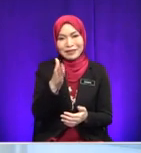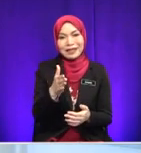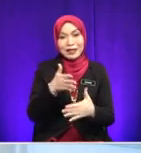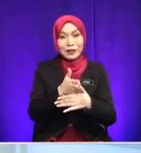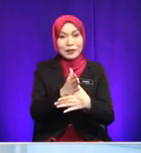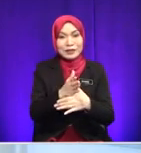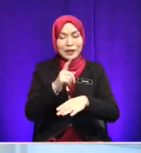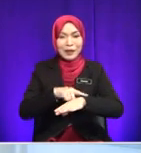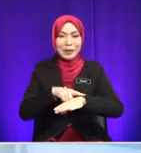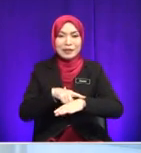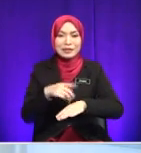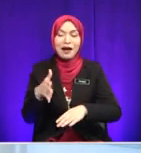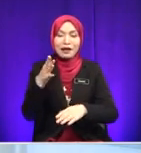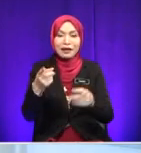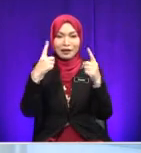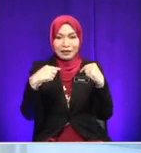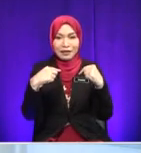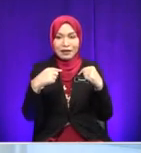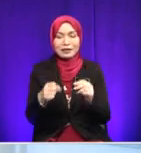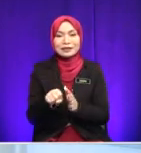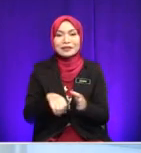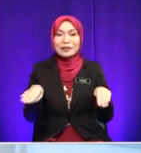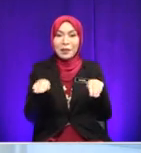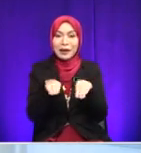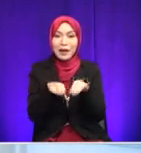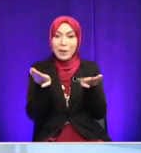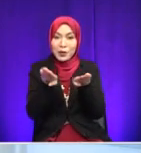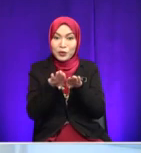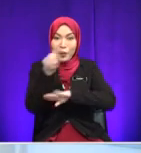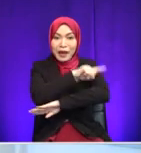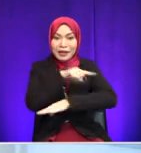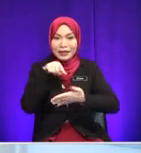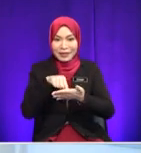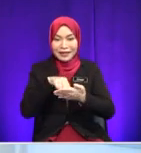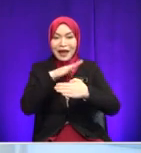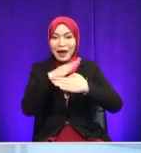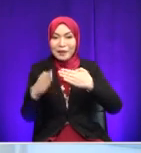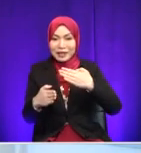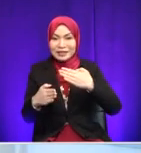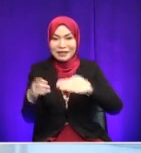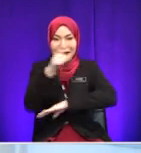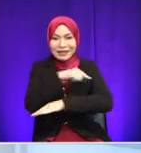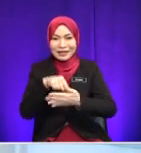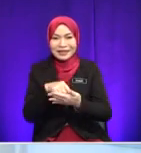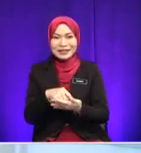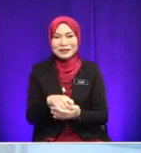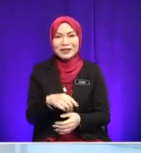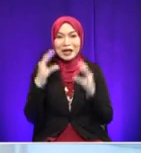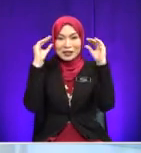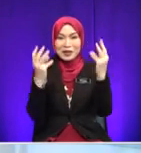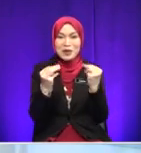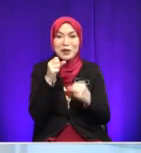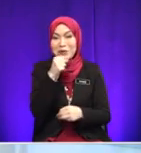Cikgu, sebagai penutup hari ini katanya Cikgu Linda Noh akan menyanyikan sebuah lagu, betul? Bolehlah. Okey. Kita nyanyi